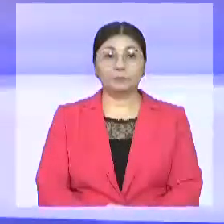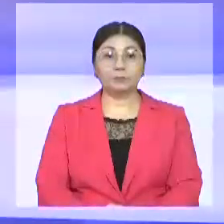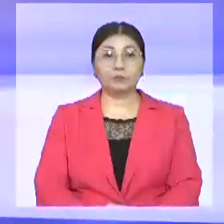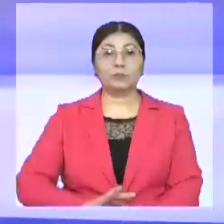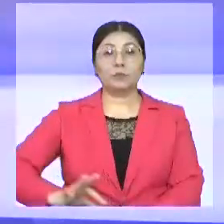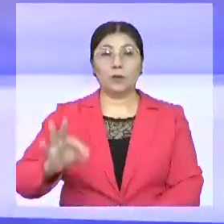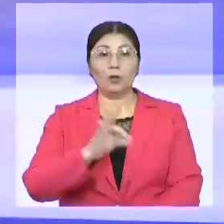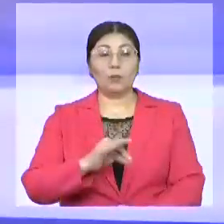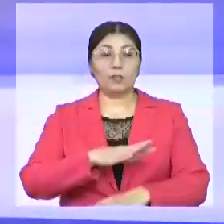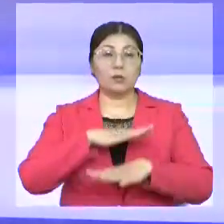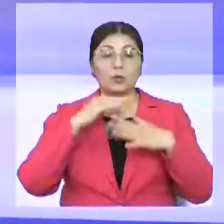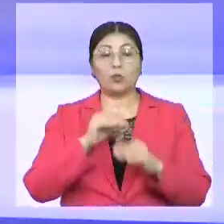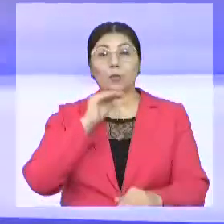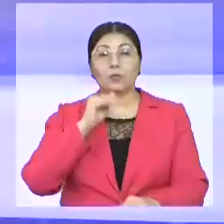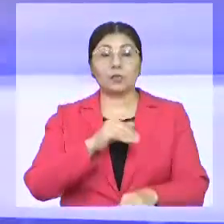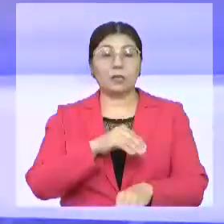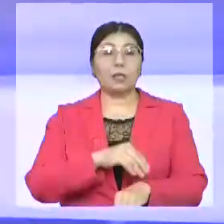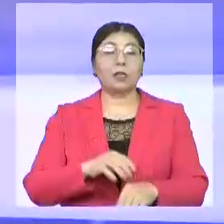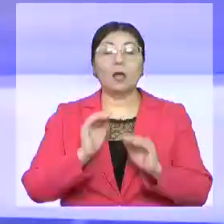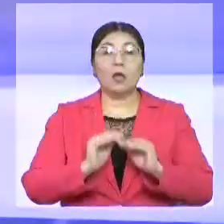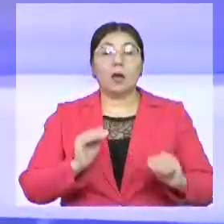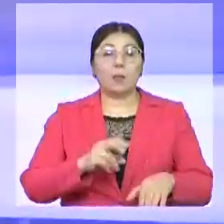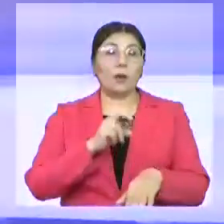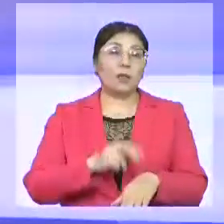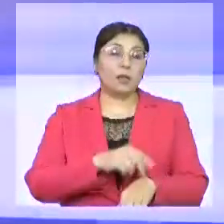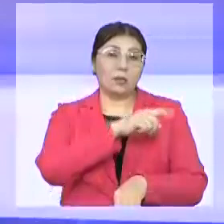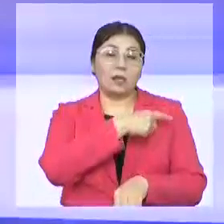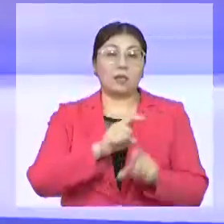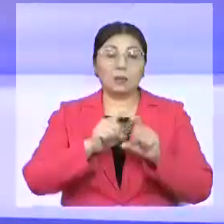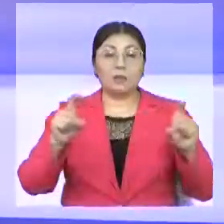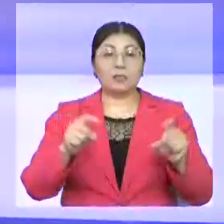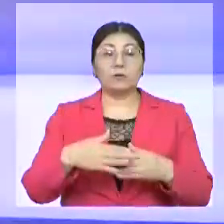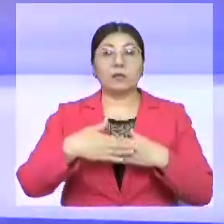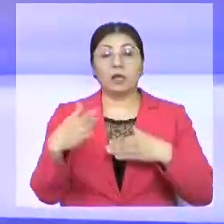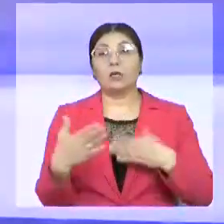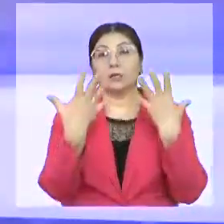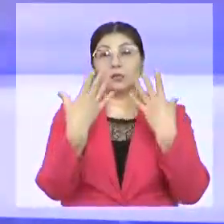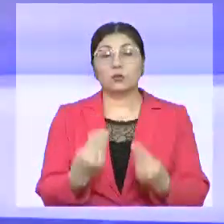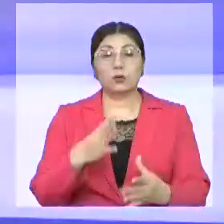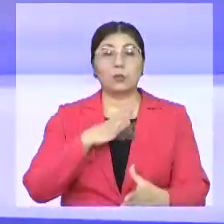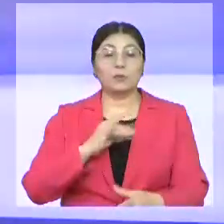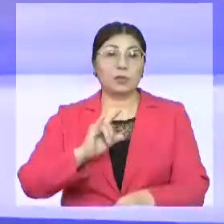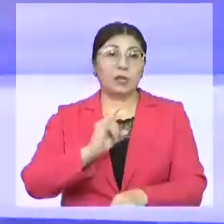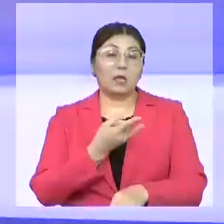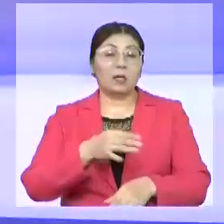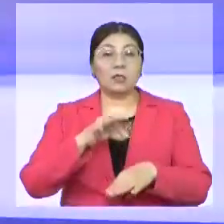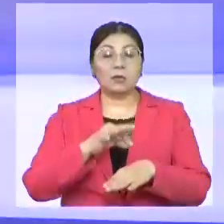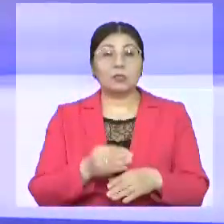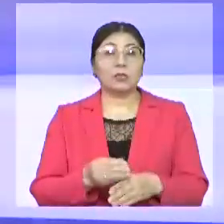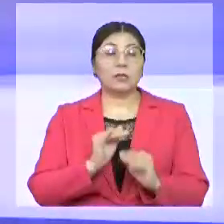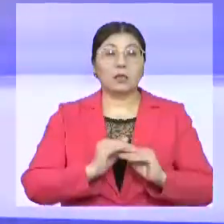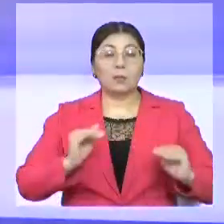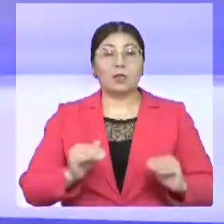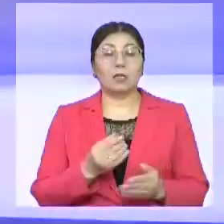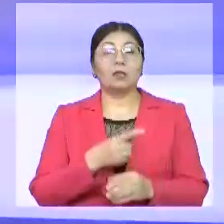Ал облыстық көпсалалы балалар ауруханасының емхана бөлімінде мерекеге орай ашық есік күні өтті. Бұл күні кішкентай емделушілер жолдамасыз бір